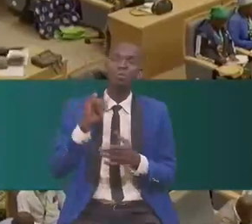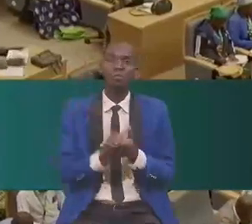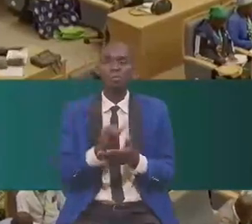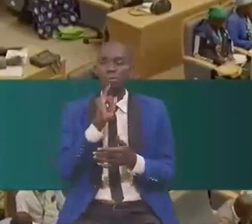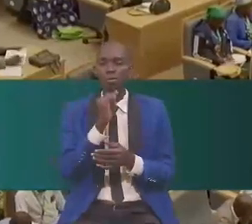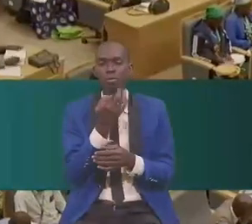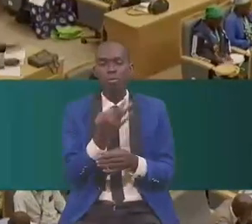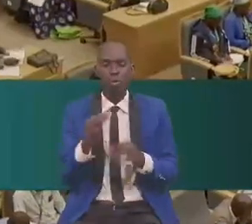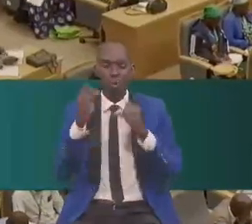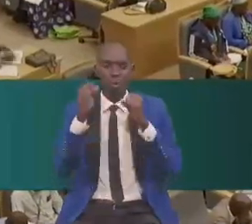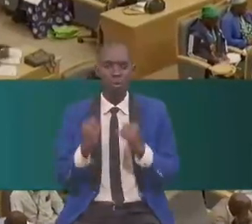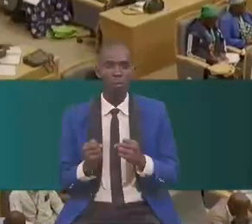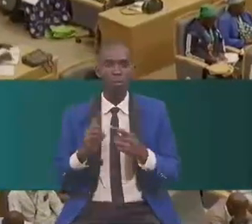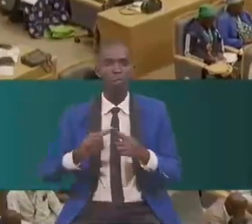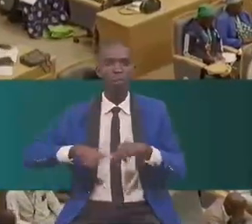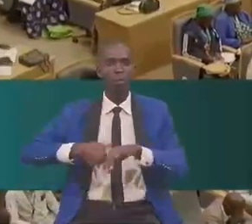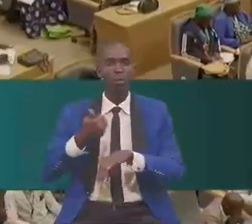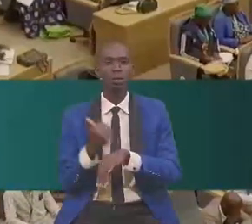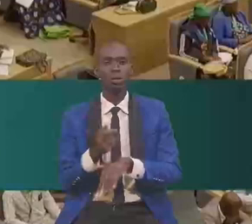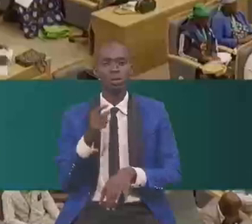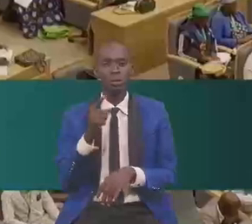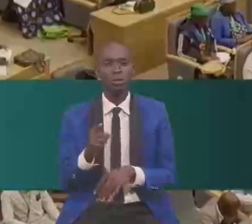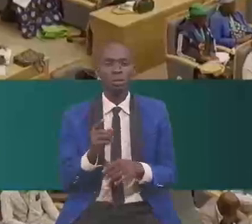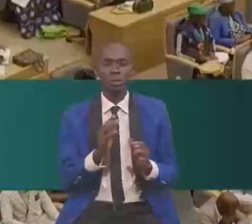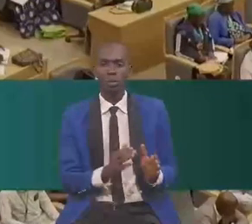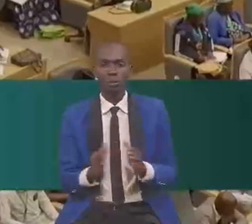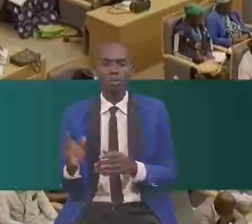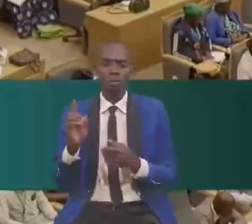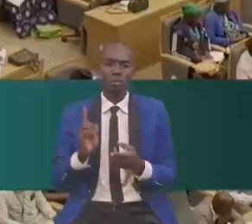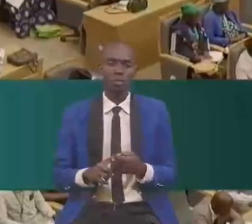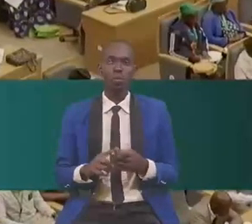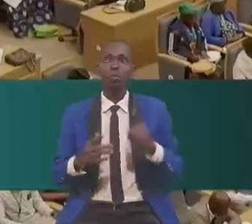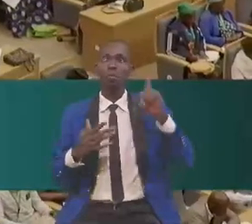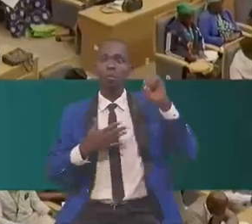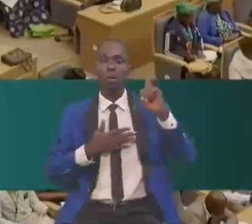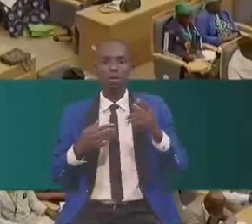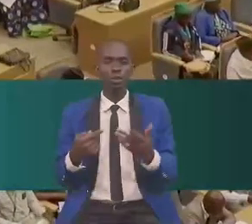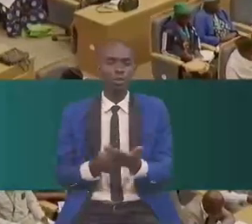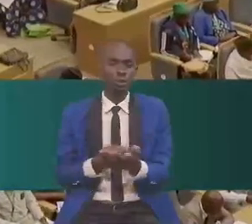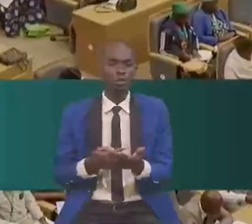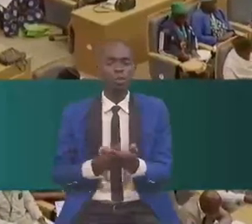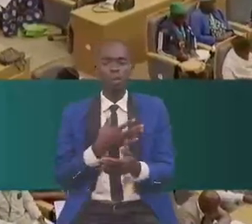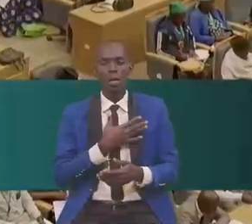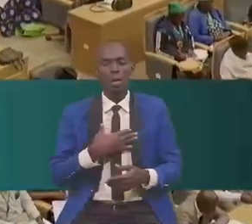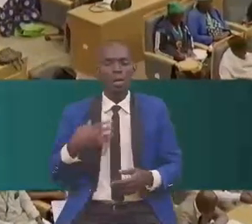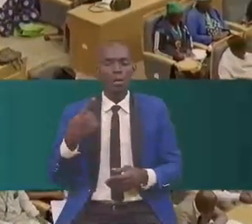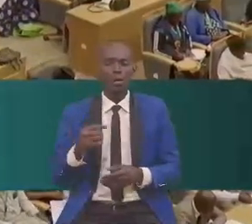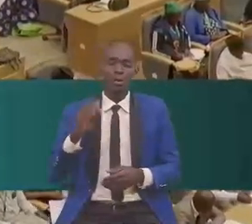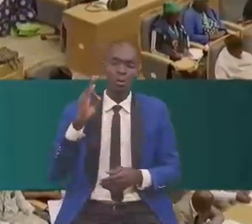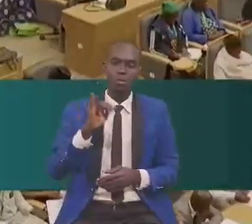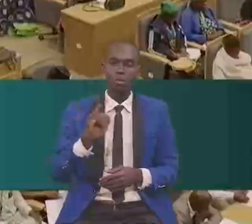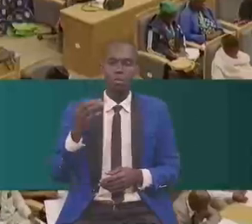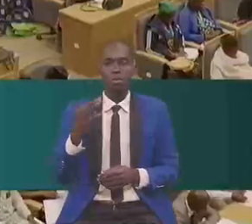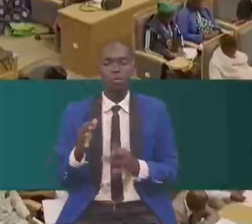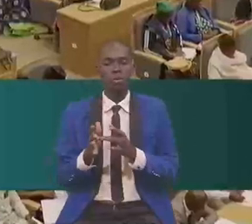affermir selon mon évangile et la prédication de Jésus-Christ conformément à la